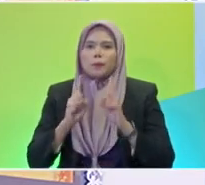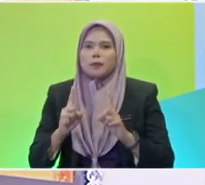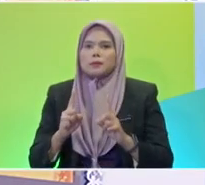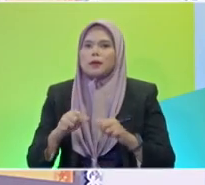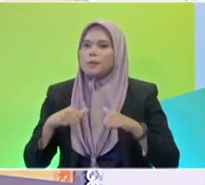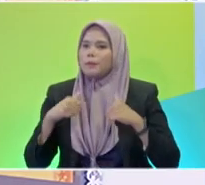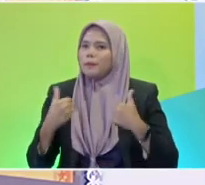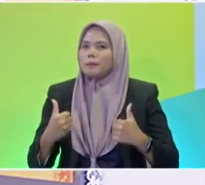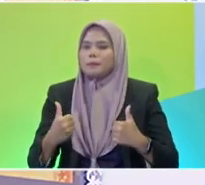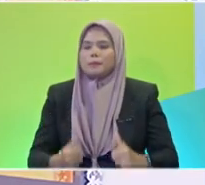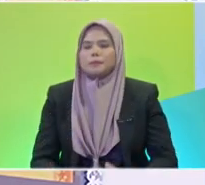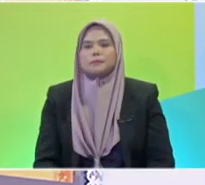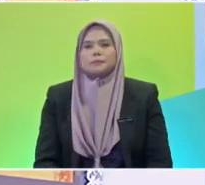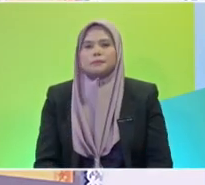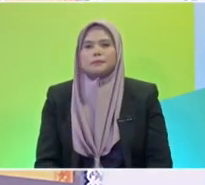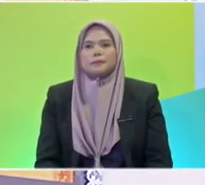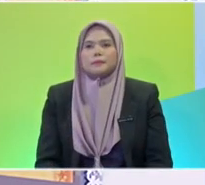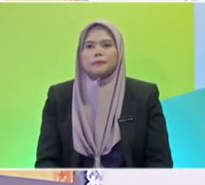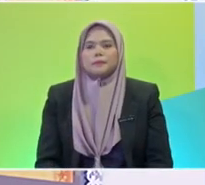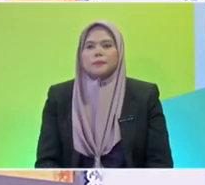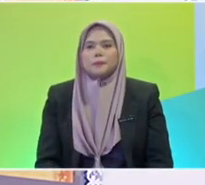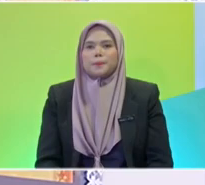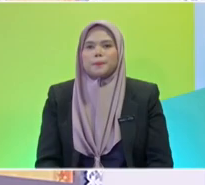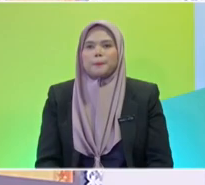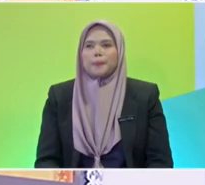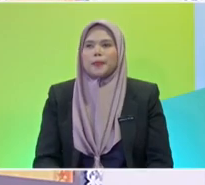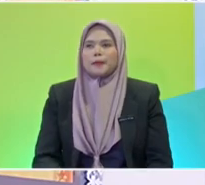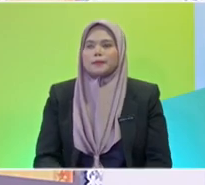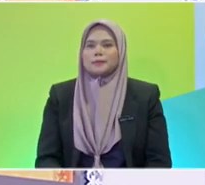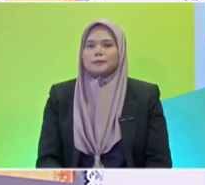tapi sebenarnya bagus lah ya murid-murid kita ini jadi